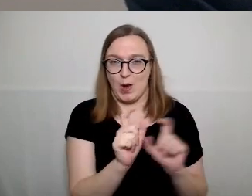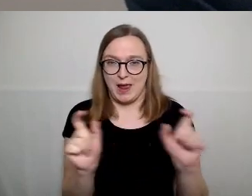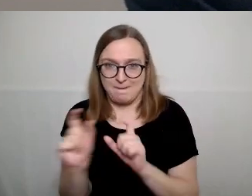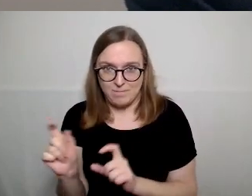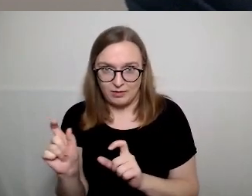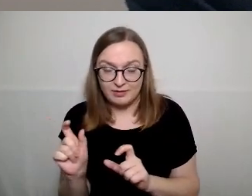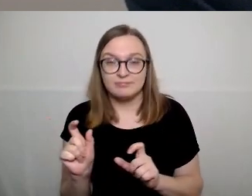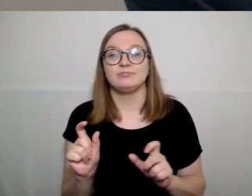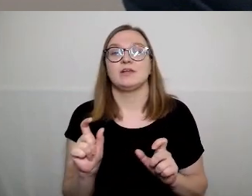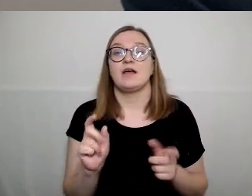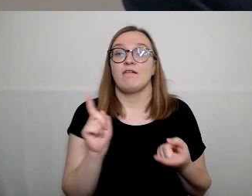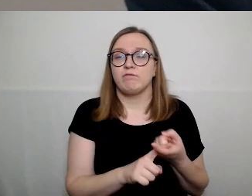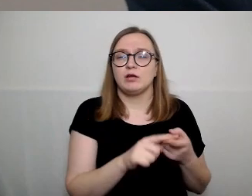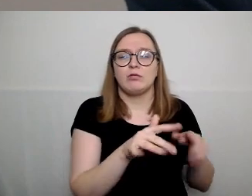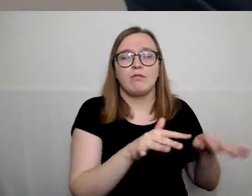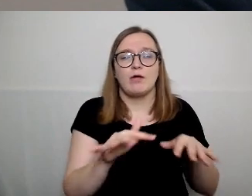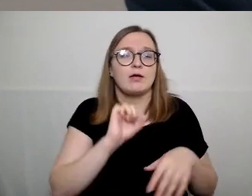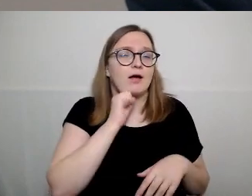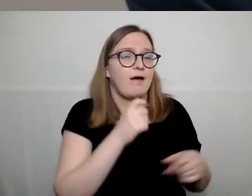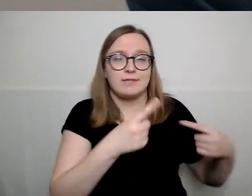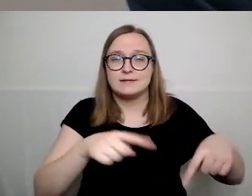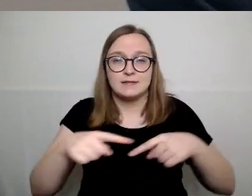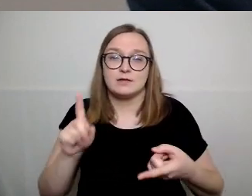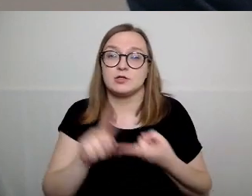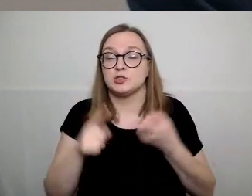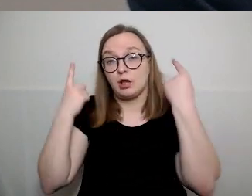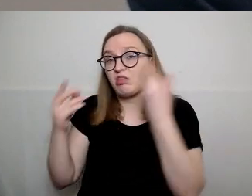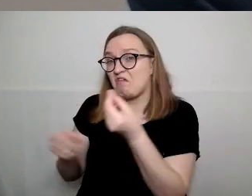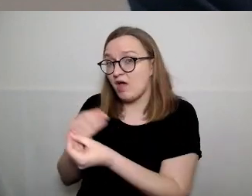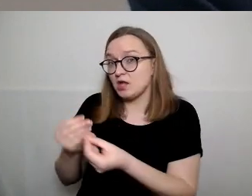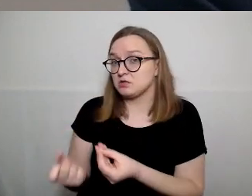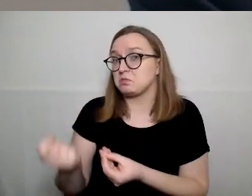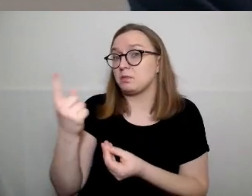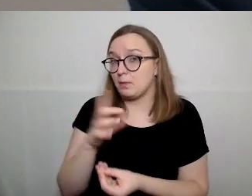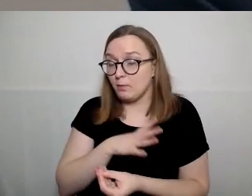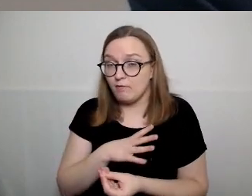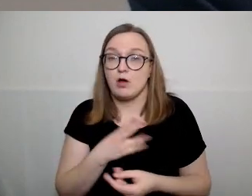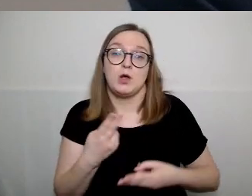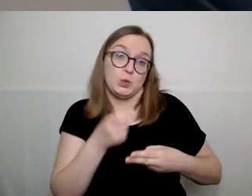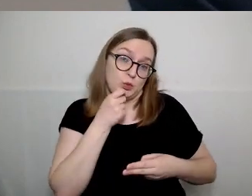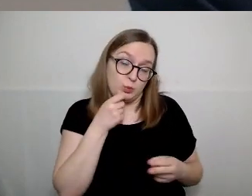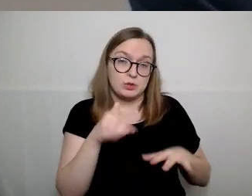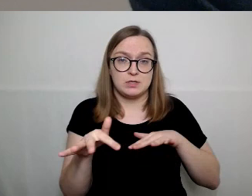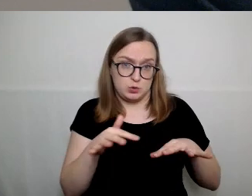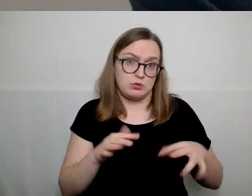įmonių sritim veiklos susijusių ir verslo atėjimų. Ir tas kažkiek tai ir pagyvino tą iš tikrųjų